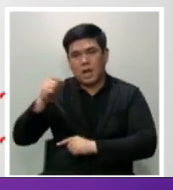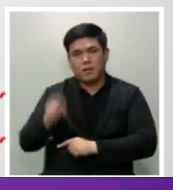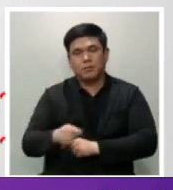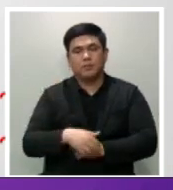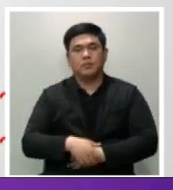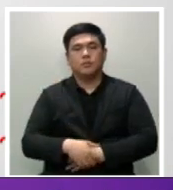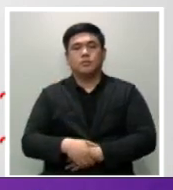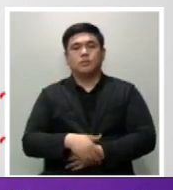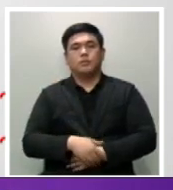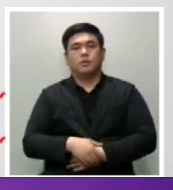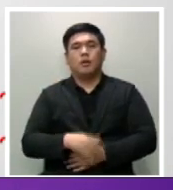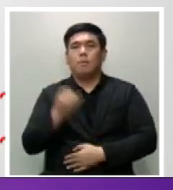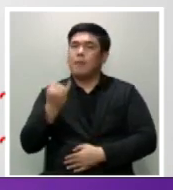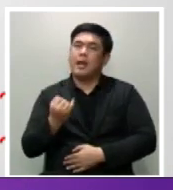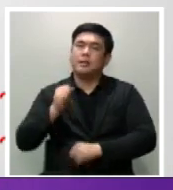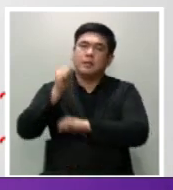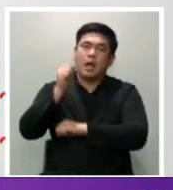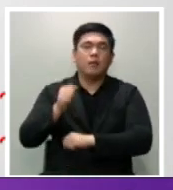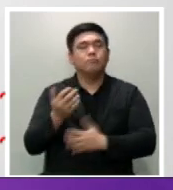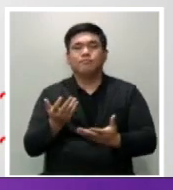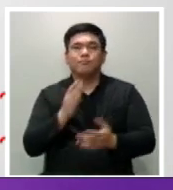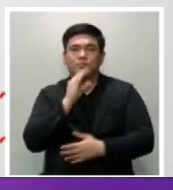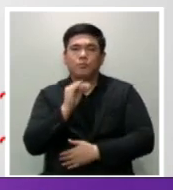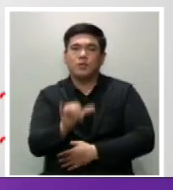ผมไม่อยากพูดว่าจะแพ้จะชนะยังไง